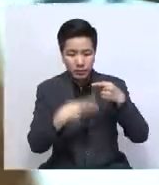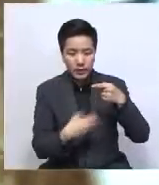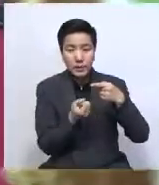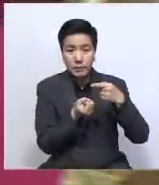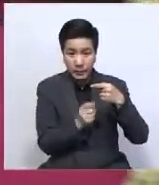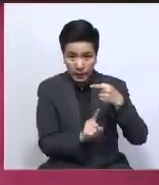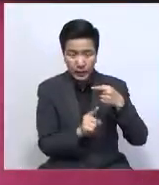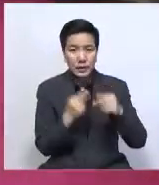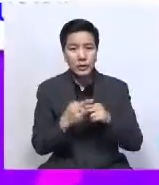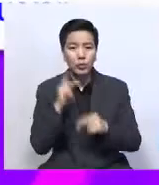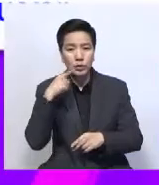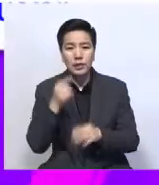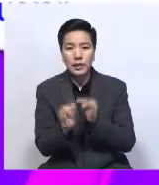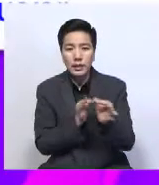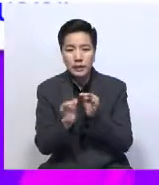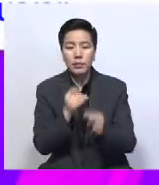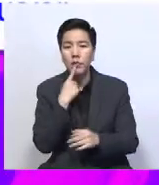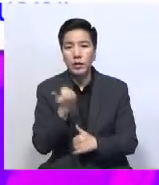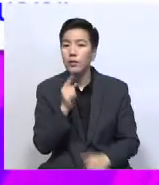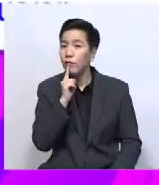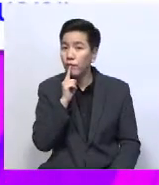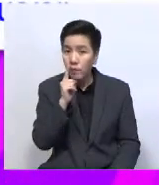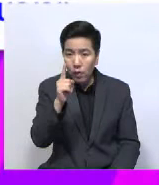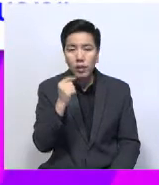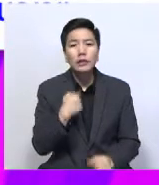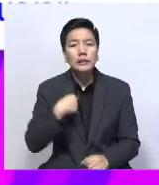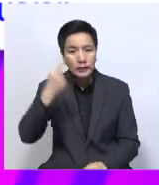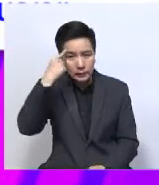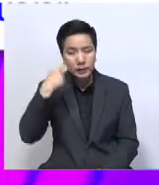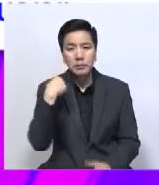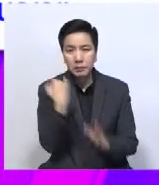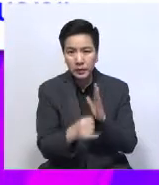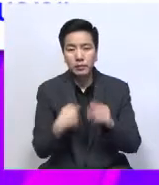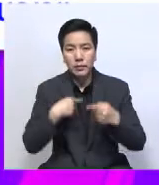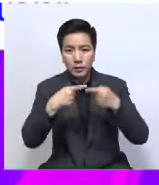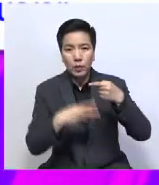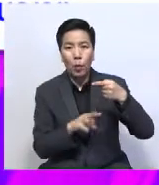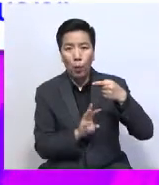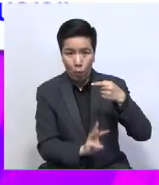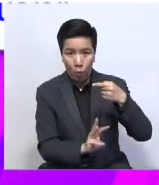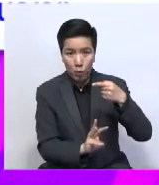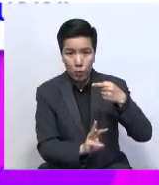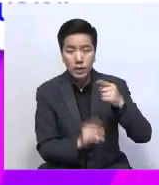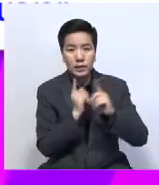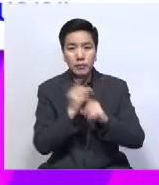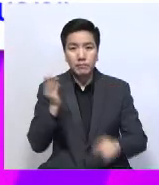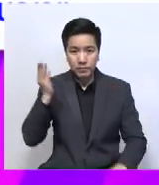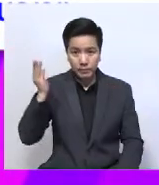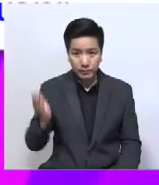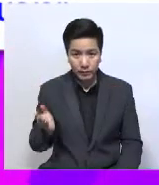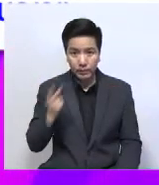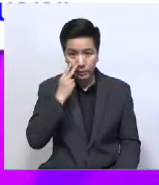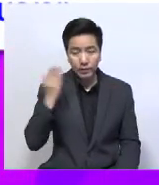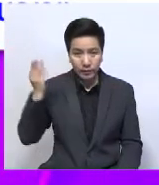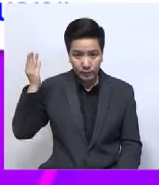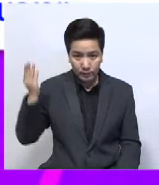านะคะอย่างคุณสมศรีเนี่ยชี้แจงนะคะว่าทางอัยการมีความเห็นสั่งฟ้องนายเปรมชัย6ข้อหานี่ค่ะขึ้นให้หน้าจอให้คุณผู้ช